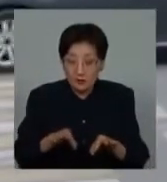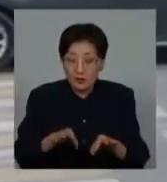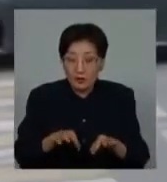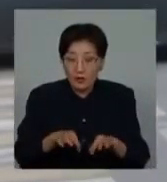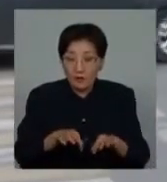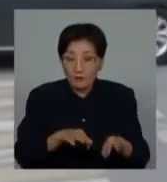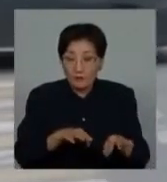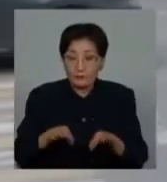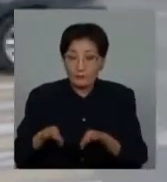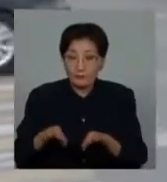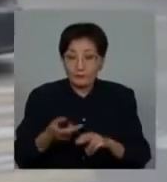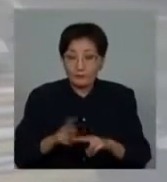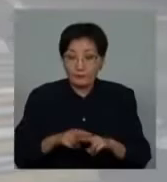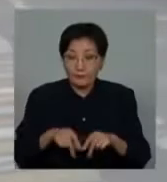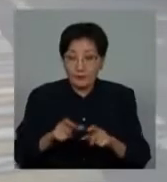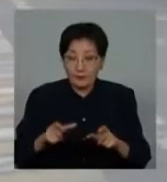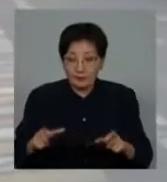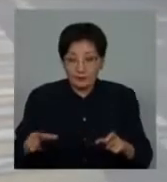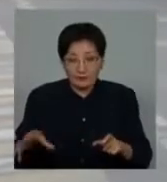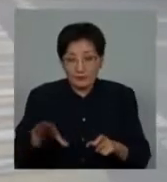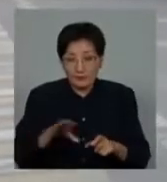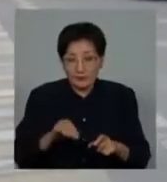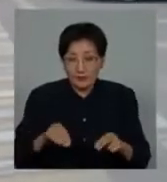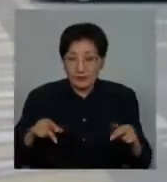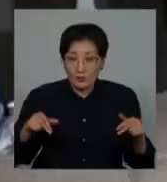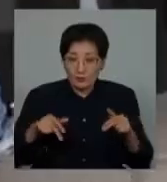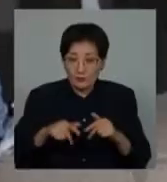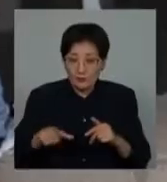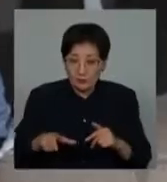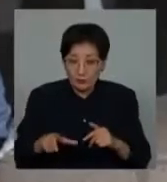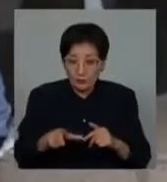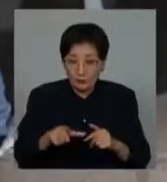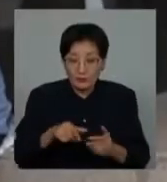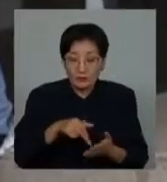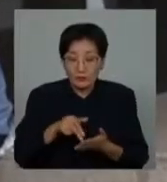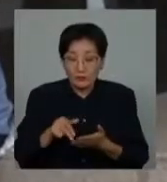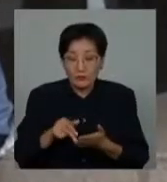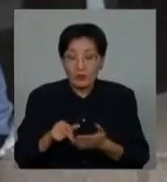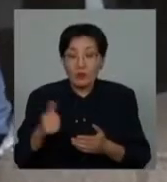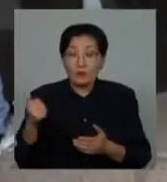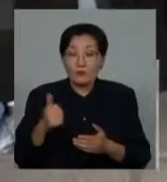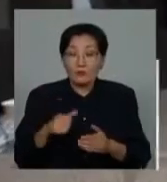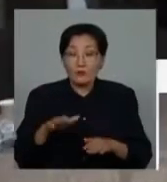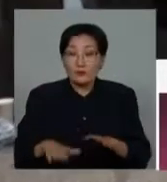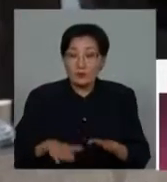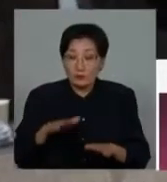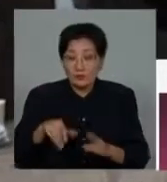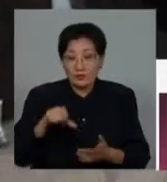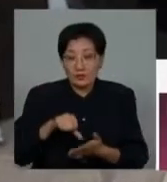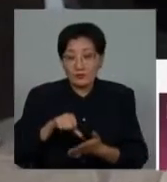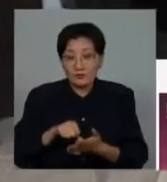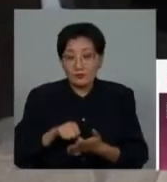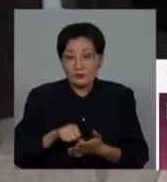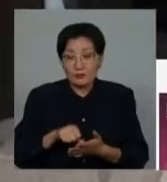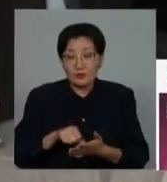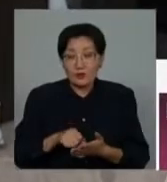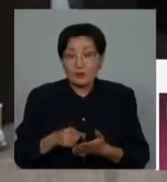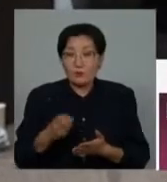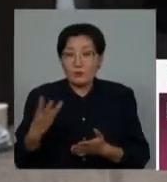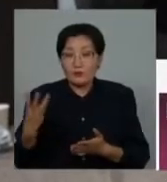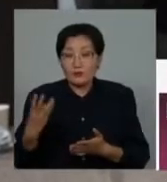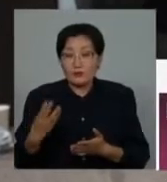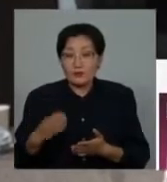барлығы сол жолдармен жүреді, пешеходный зонамен жүрмейді. Бір аптаның ішінде де самокаттардың қатысуымен бірнеше жол көлік апаттары